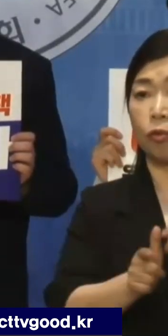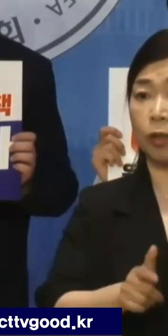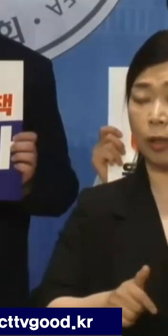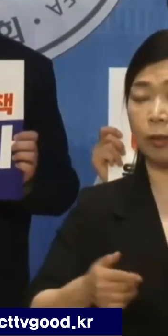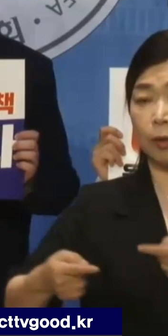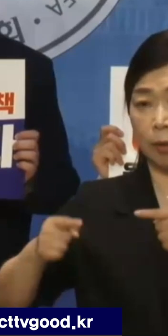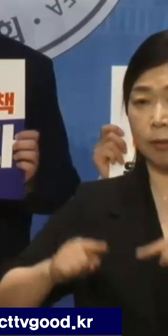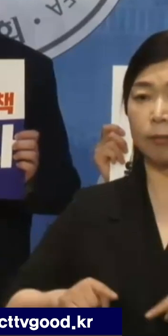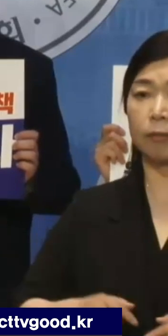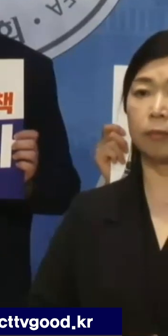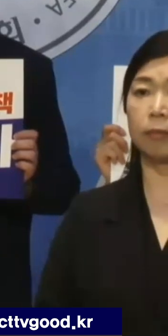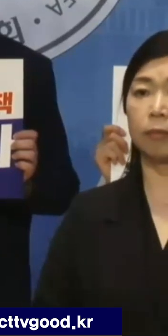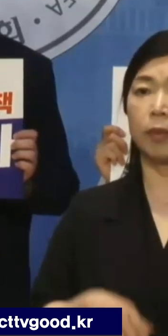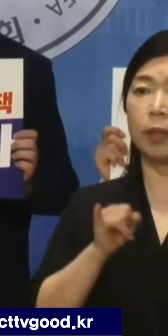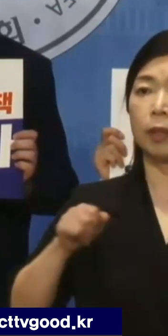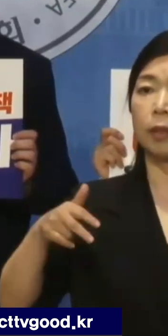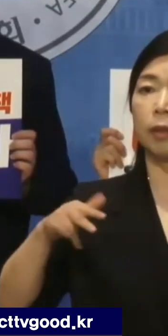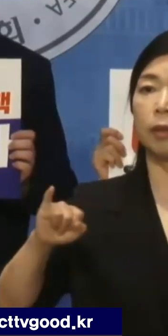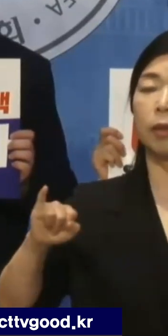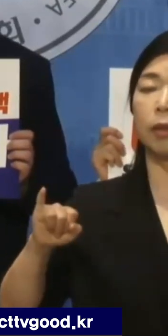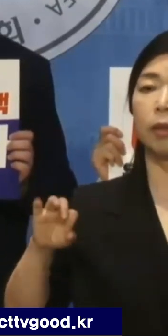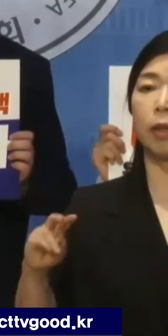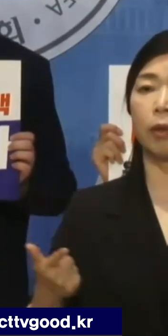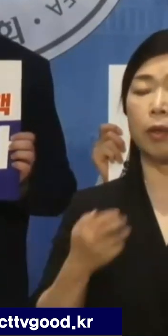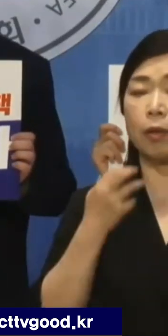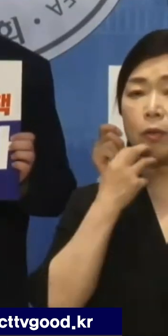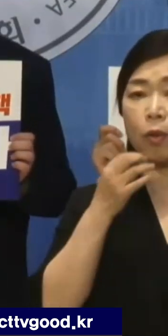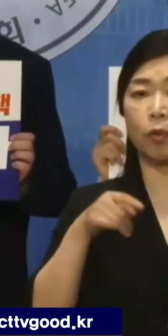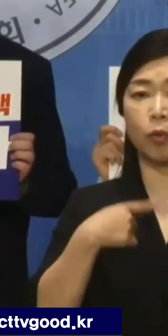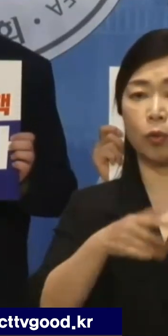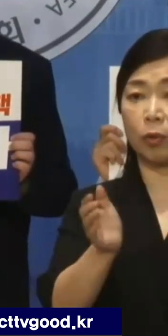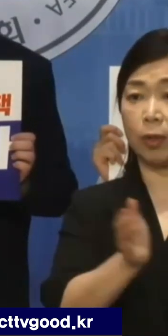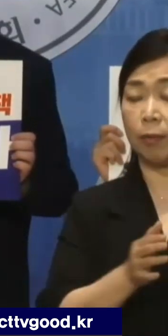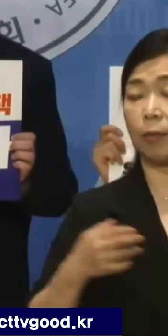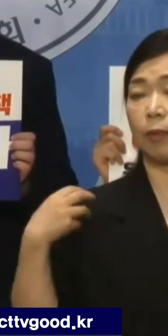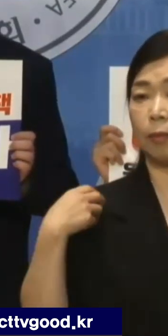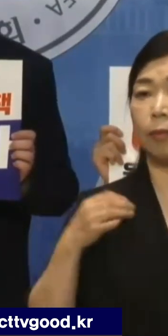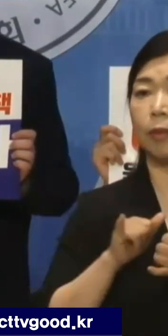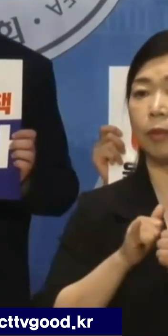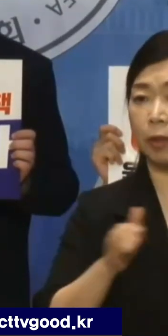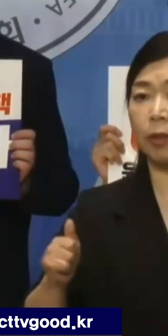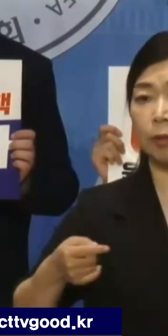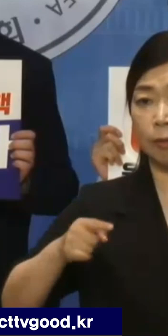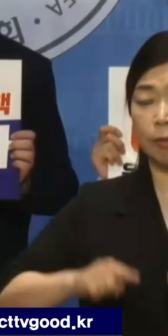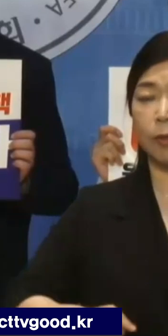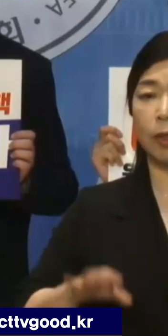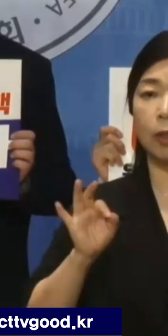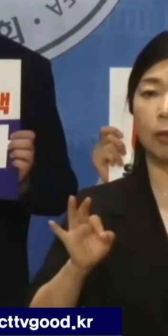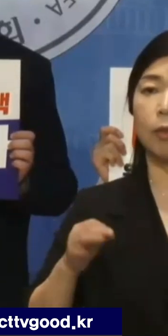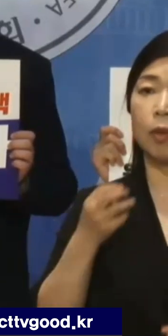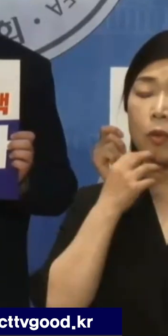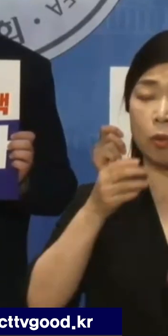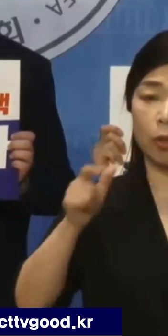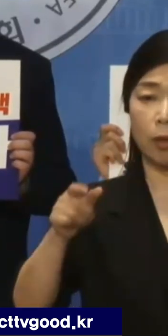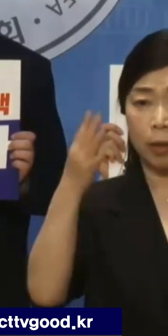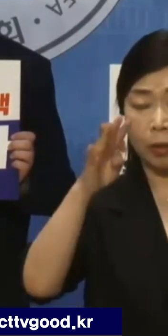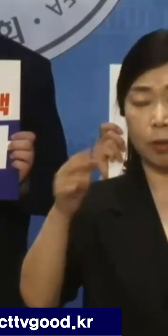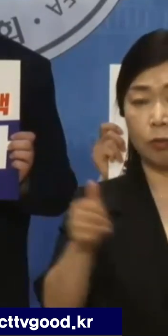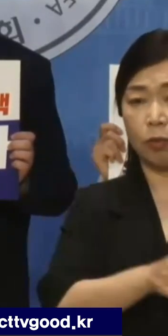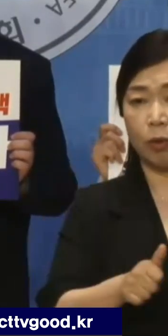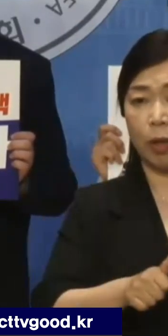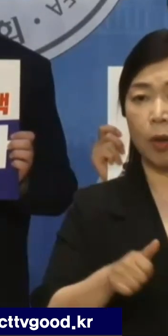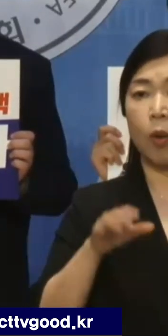정책국장도 함께하셨습니다. 이지연 서울시당 대학생위원회 교육장님도 함께하셨고요. 김진우 서울시당